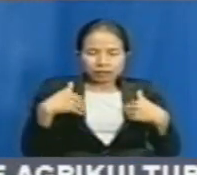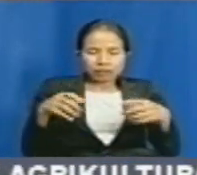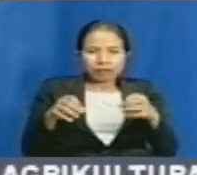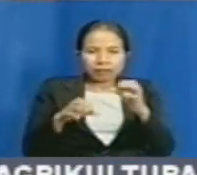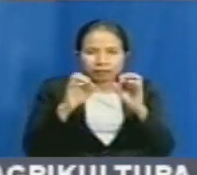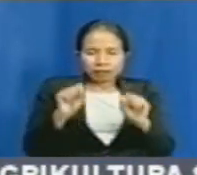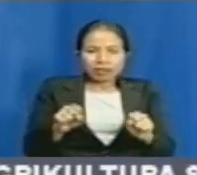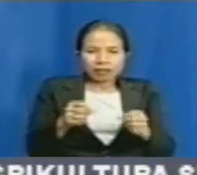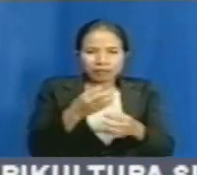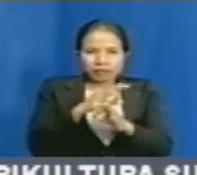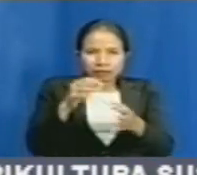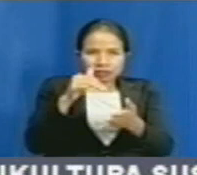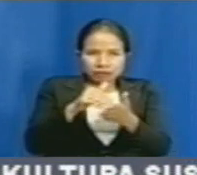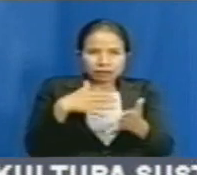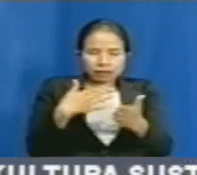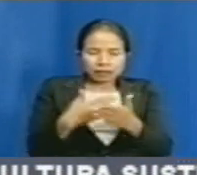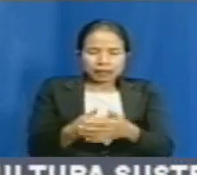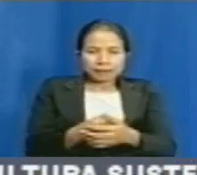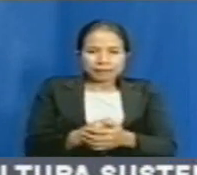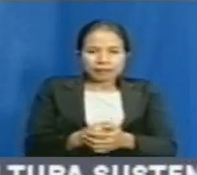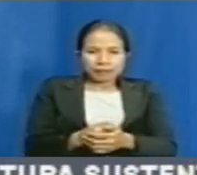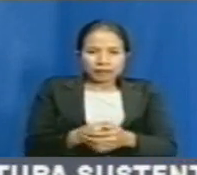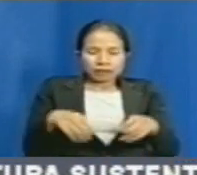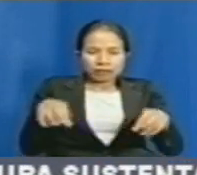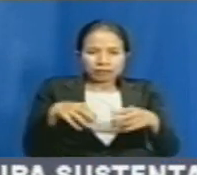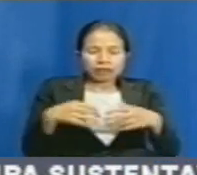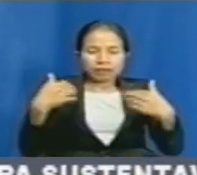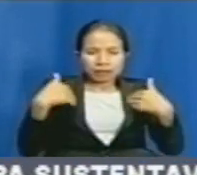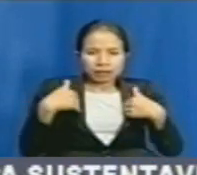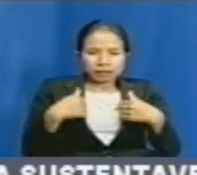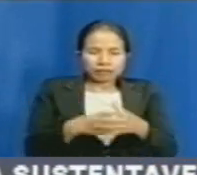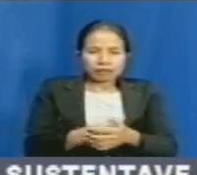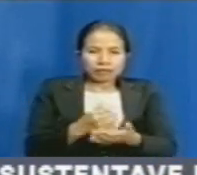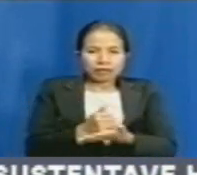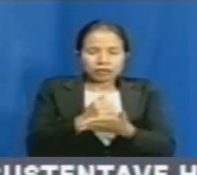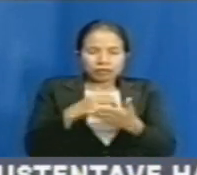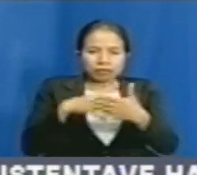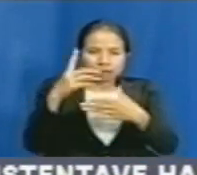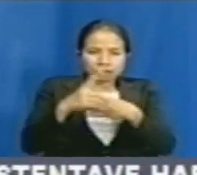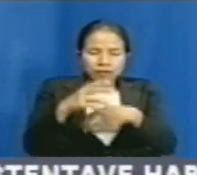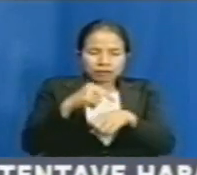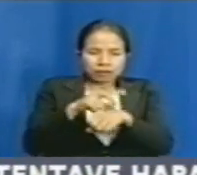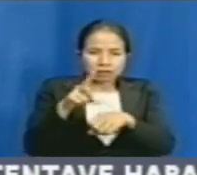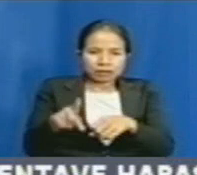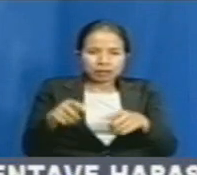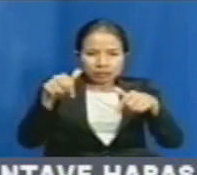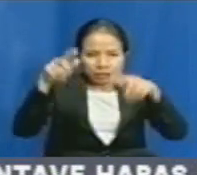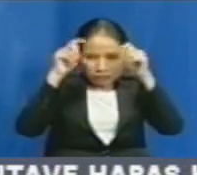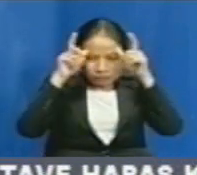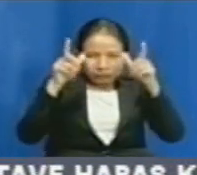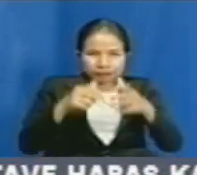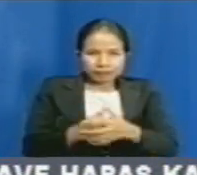bele finaliza estudo hodia tuir area ne be ia hodi contribui ba desenvolvimento nacional ia Timor